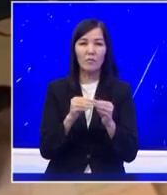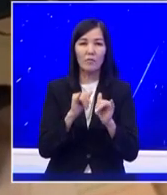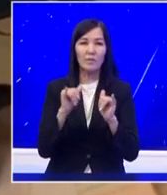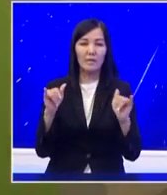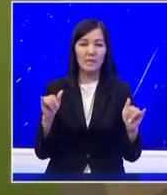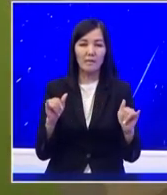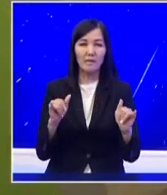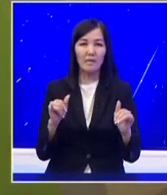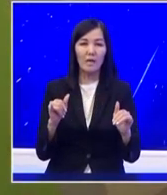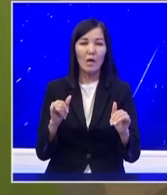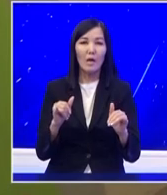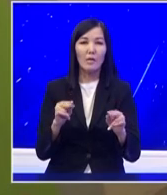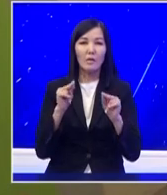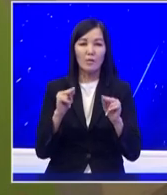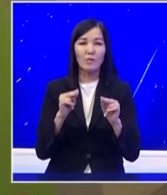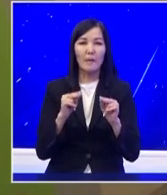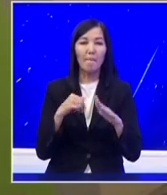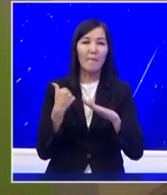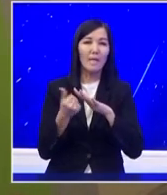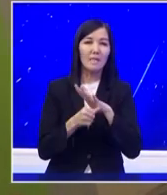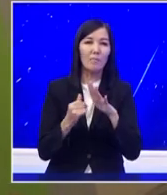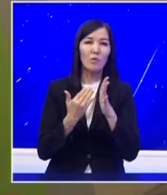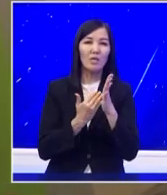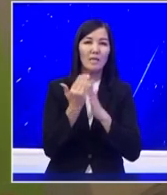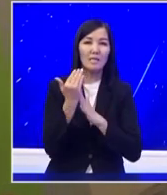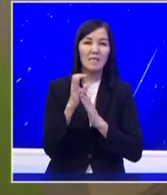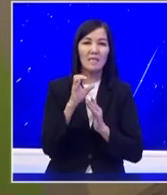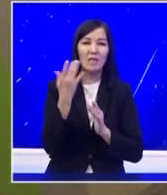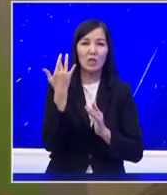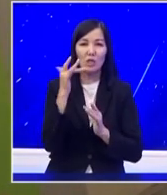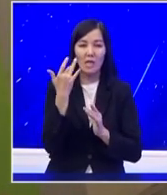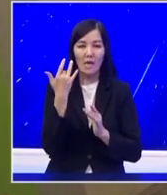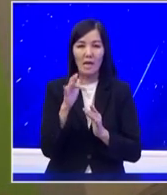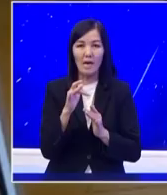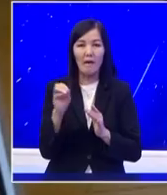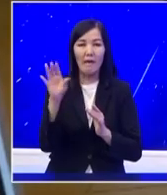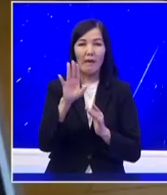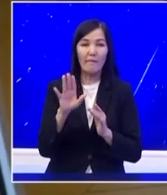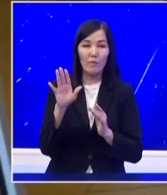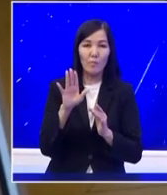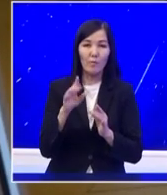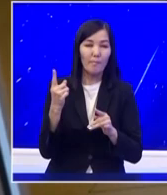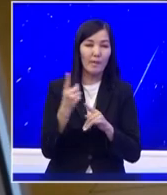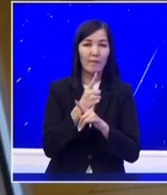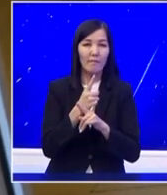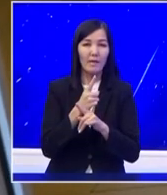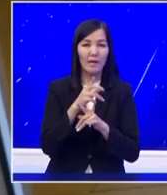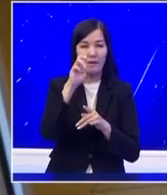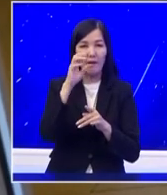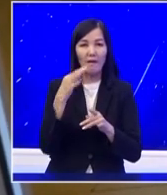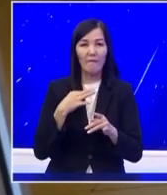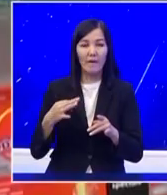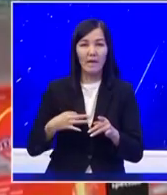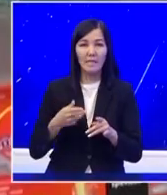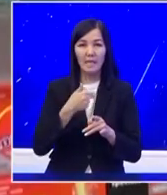развития. Наиболее существенный рост безработицы будет наблюдаться в США. Что же касается Европы, то это в первую очередь такие страны, как Франция,